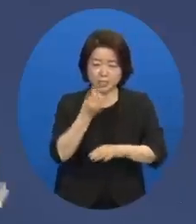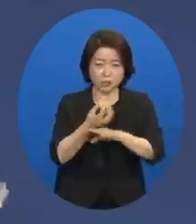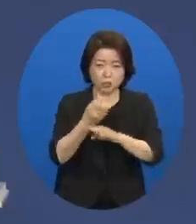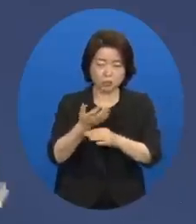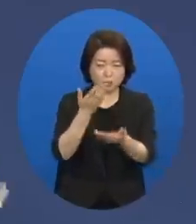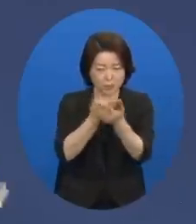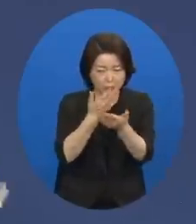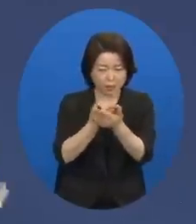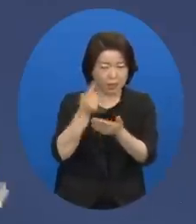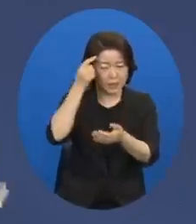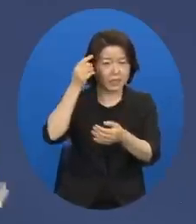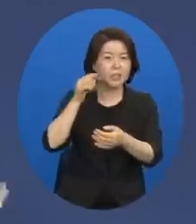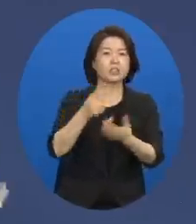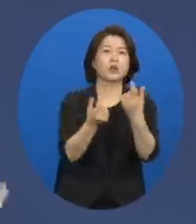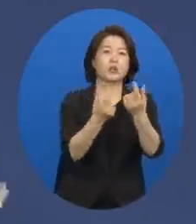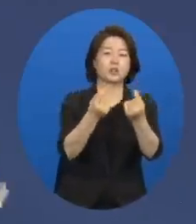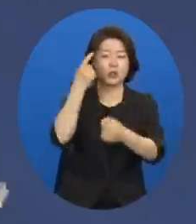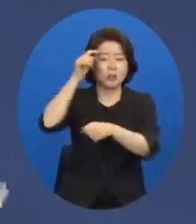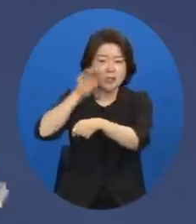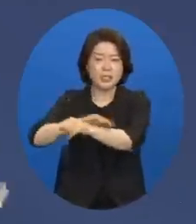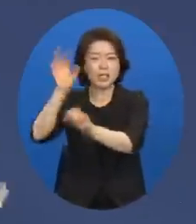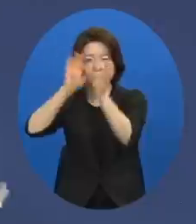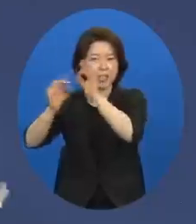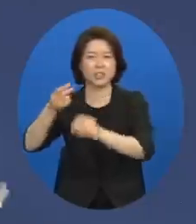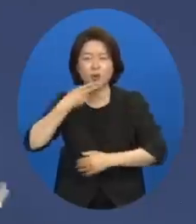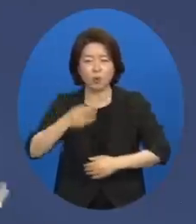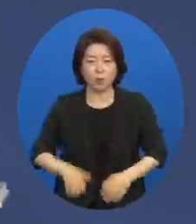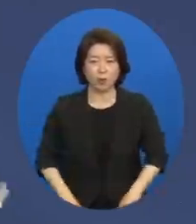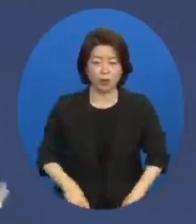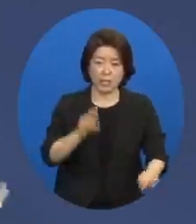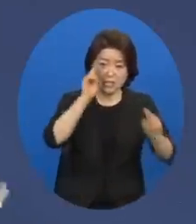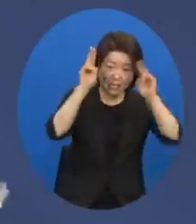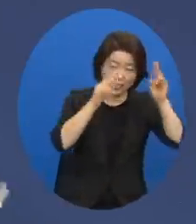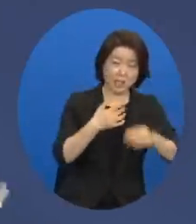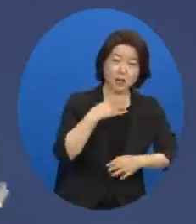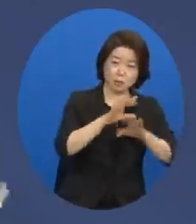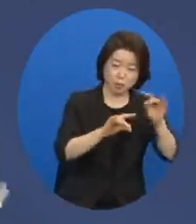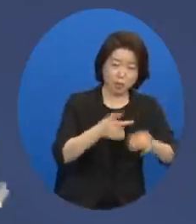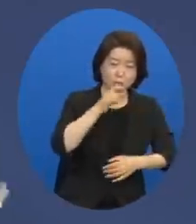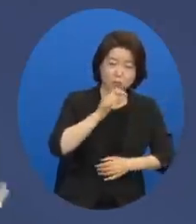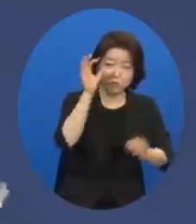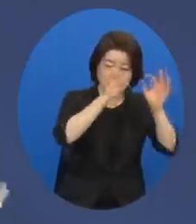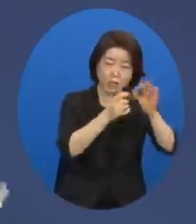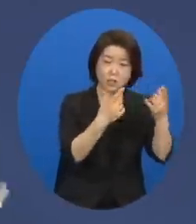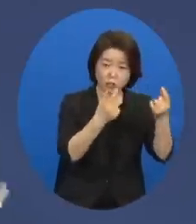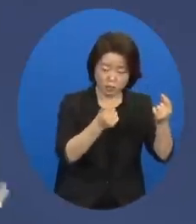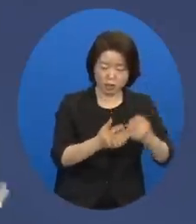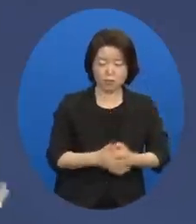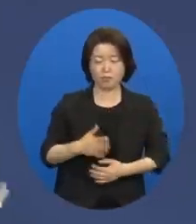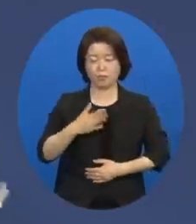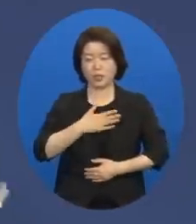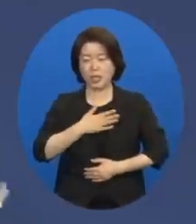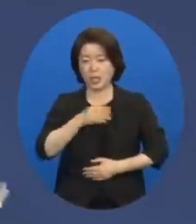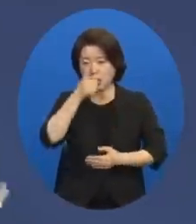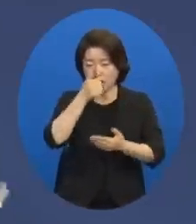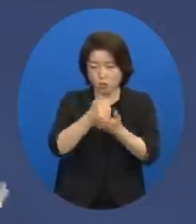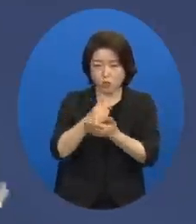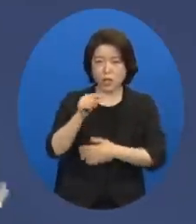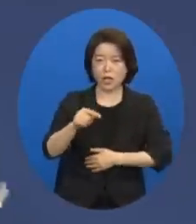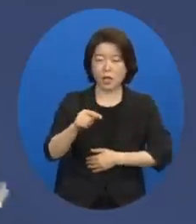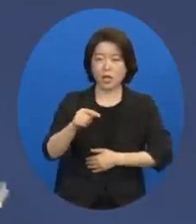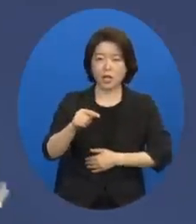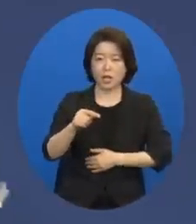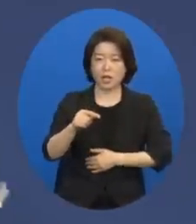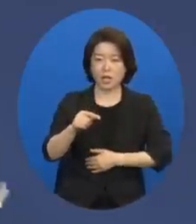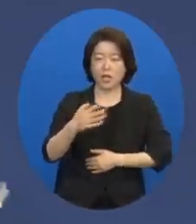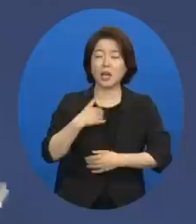지혜를 찾지 않고 목마른 사슴이 시냇물을 찾듯이 이 범죄한 영혼이 하나님 용서의 그